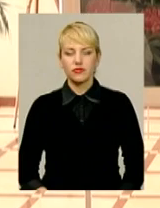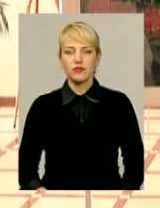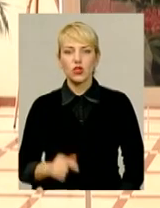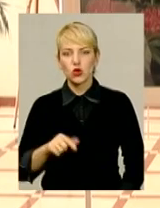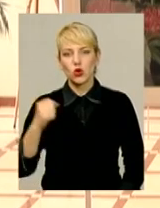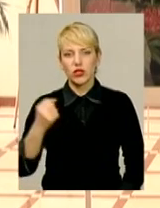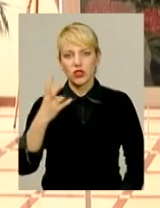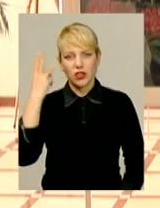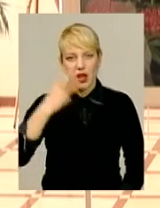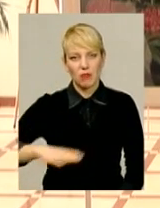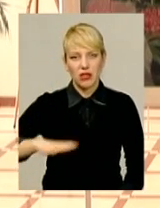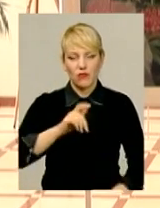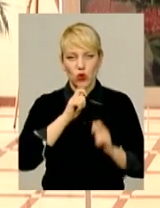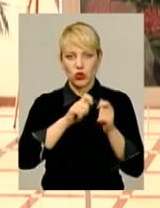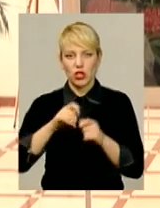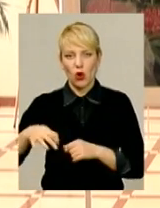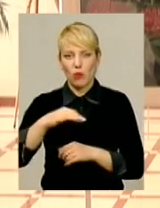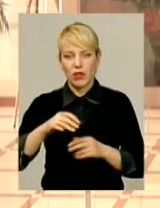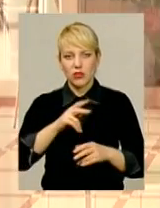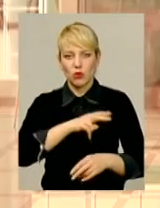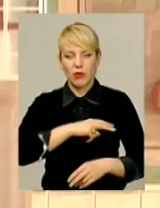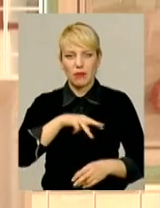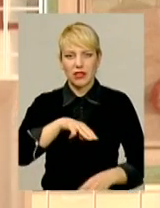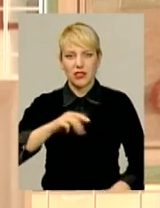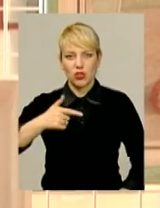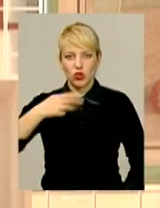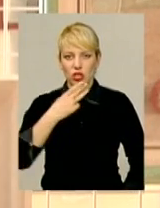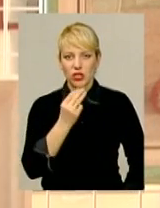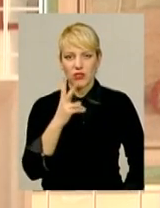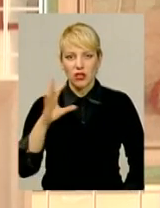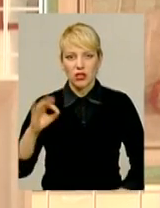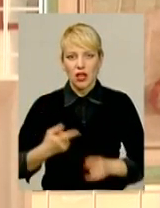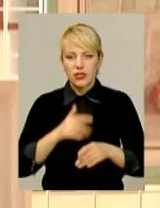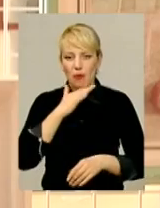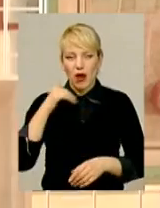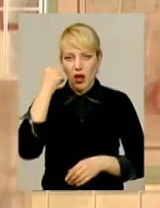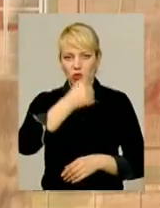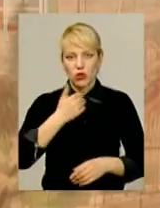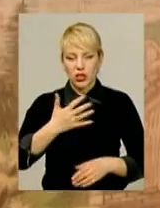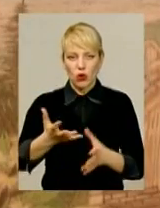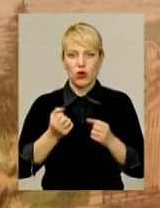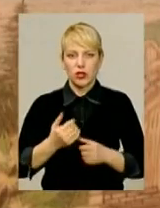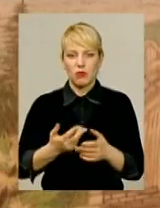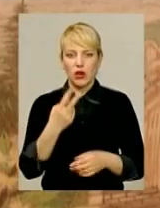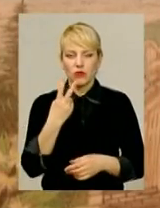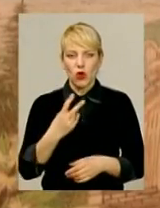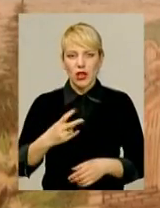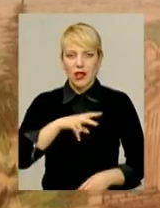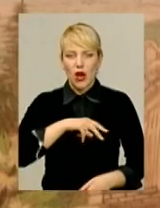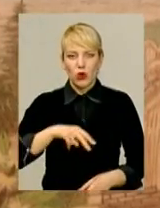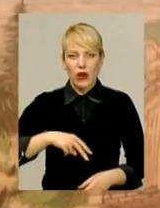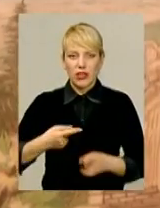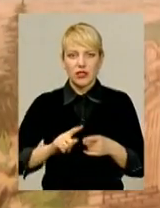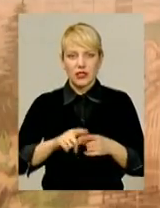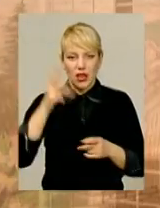Цього тижня на Хмельниччині вручили обласну премію імені Тараса Шевченка. Уперше за багато років її отримали одразу 2 лауреатів.